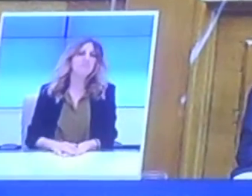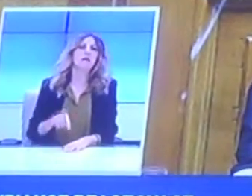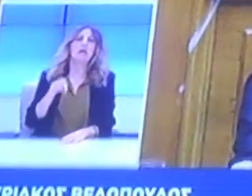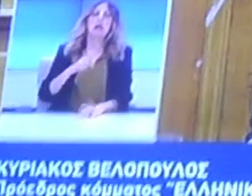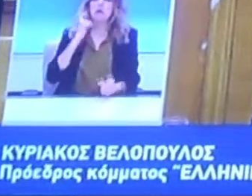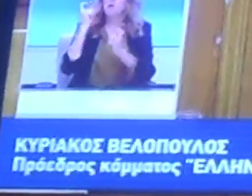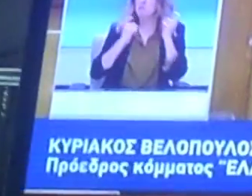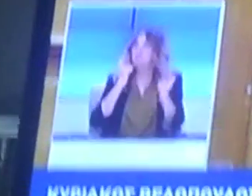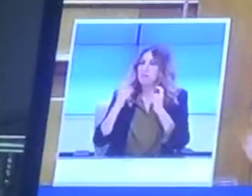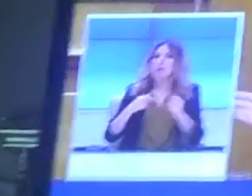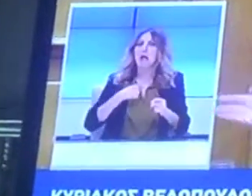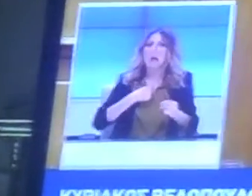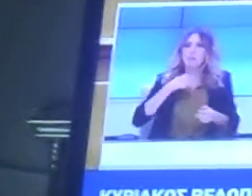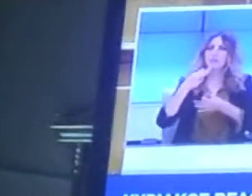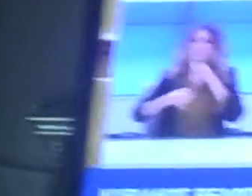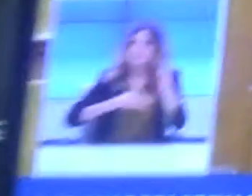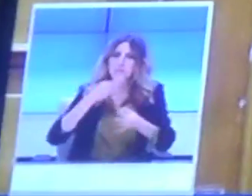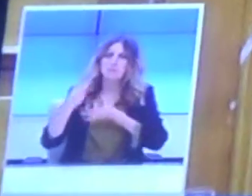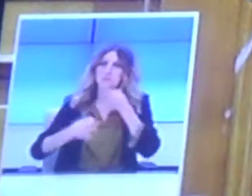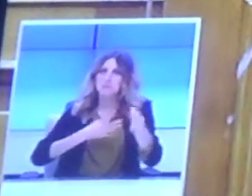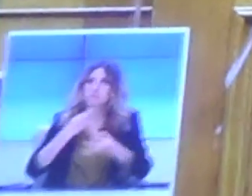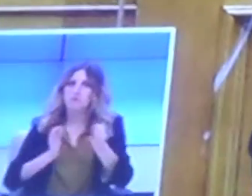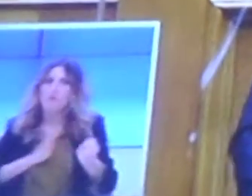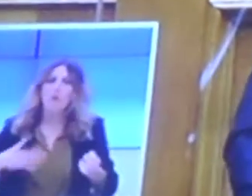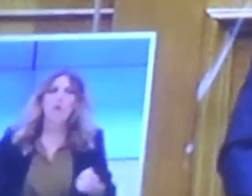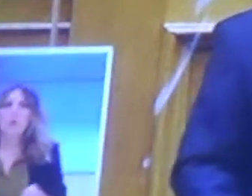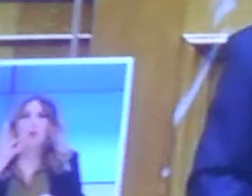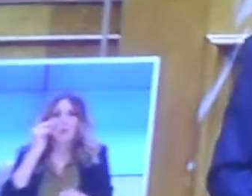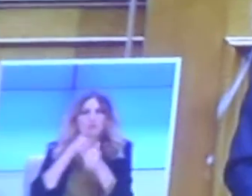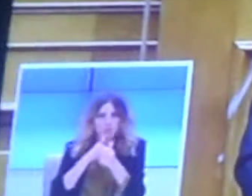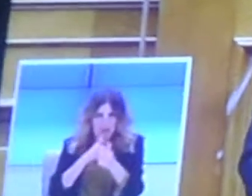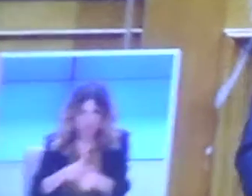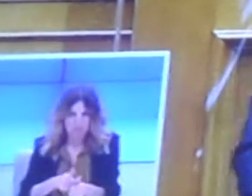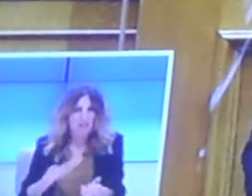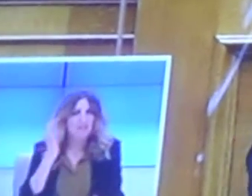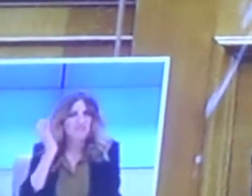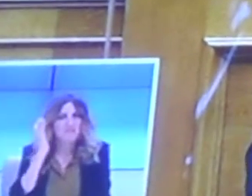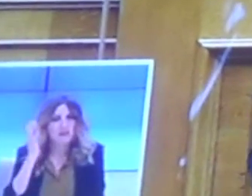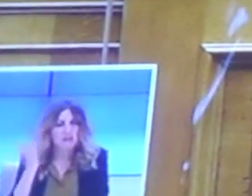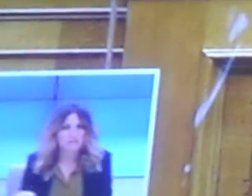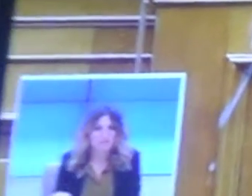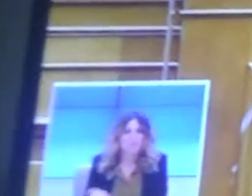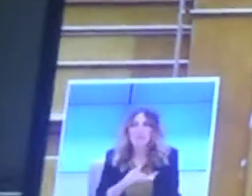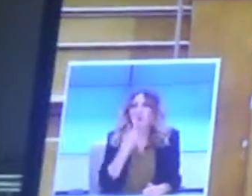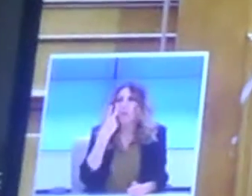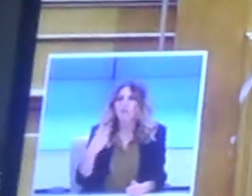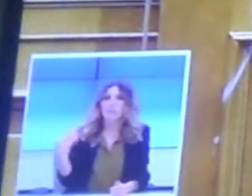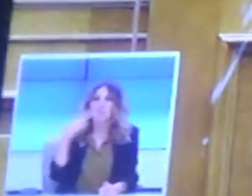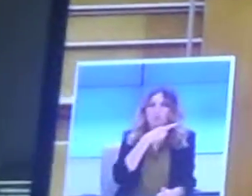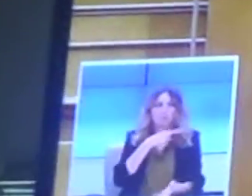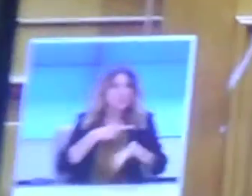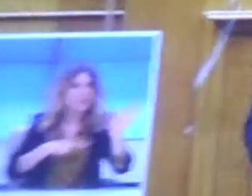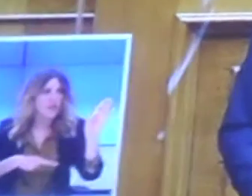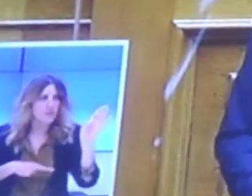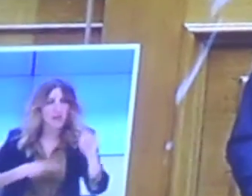αν φεύγουν και τελείωσε η ιστορία. Ούτε ο Πρωθυπουργό είναι εδώ, ούτε και ο Τσίπρα, ούτε ο Γεματά, ούτε ο Τσούπα, ούτε ο Βαρπάκη. Είναι μια τραγωδία